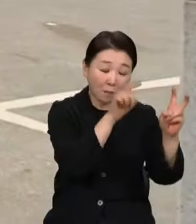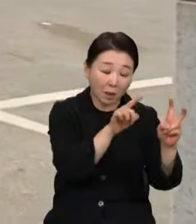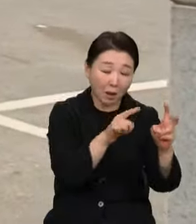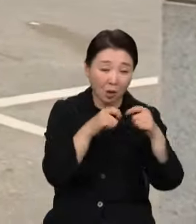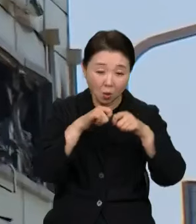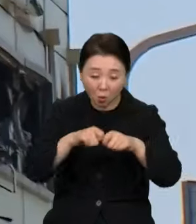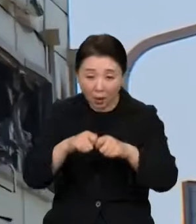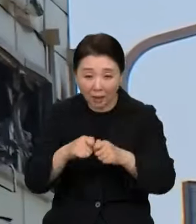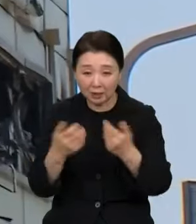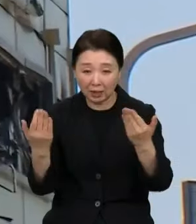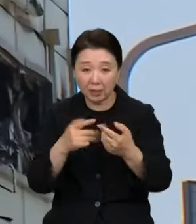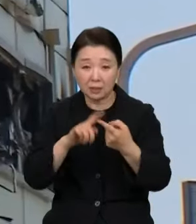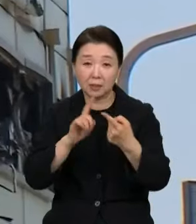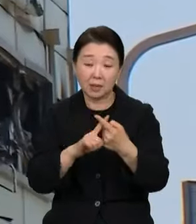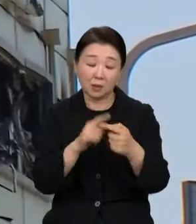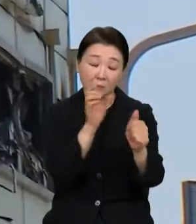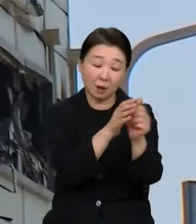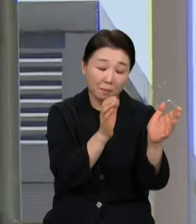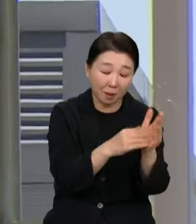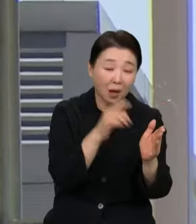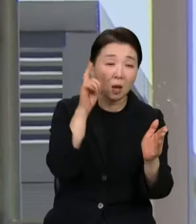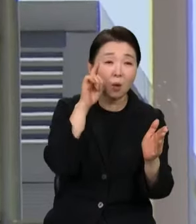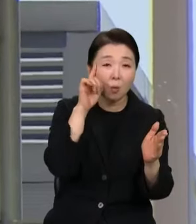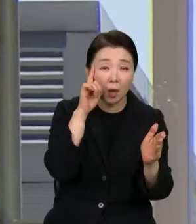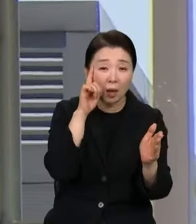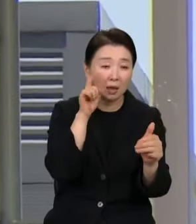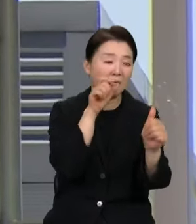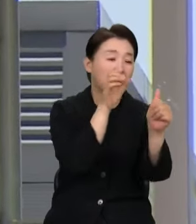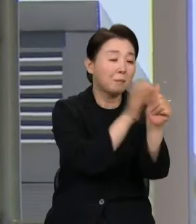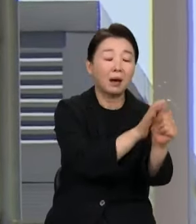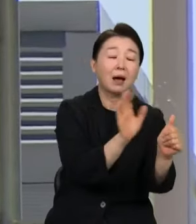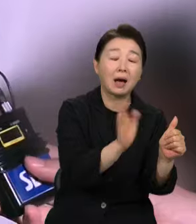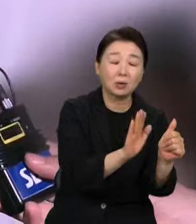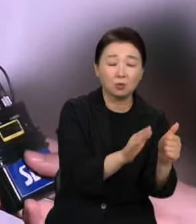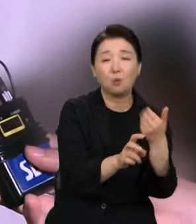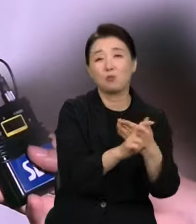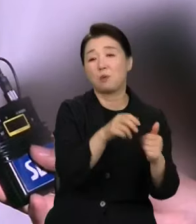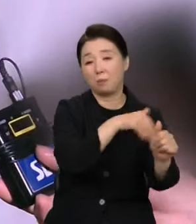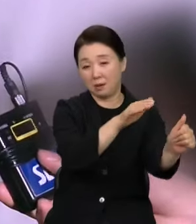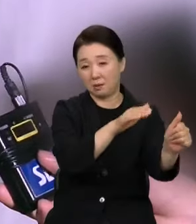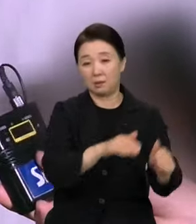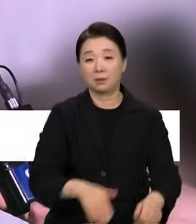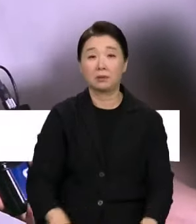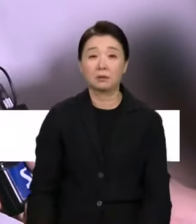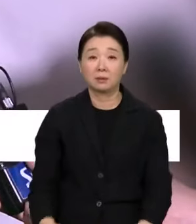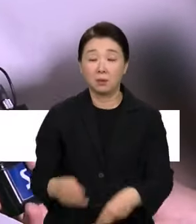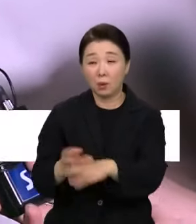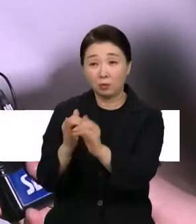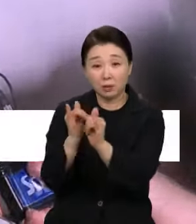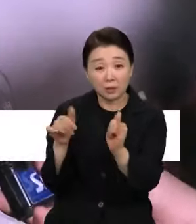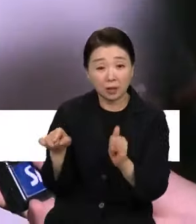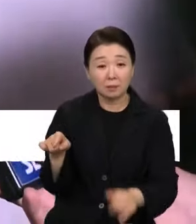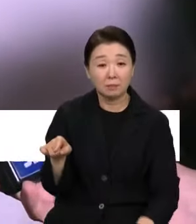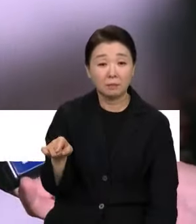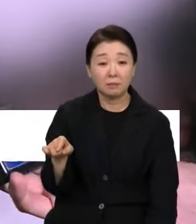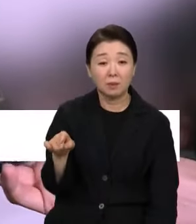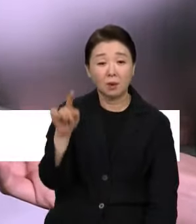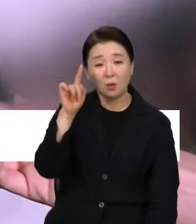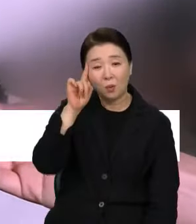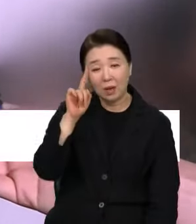전달한 경우도 도급이 아닌 불법 파견으로 보는 추세입니다. 외국인들이 제일